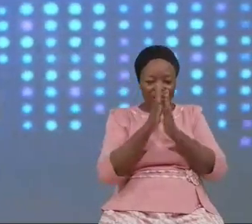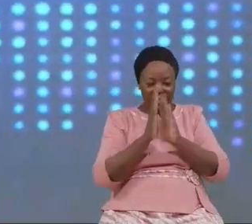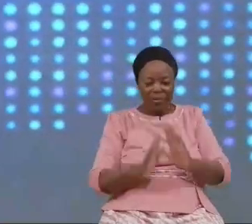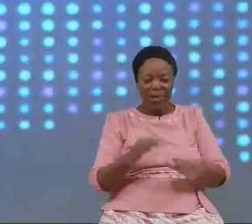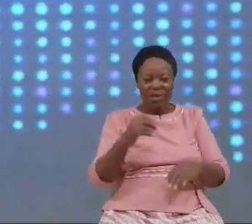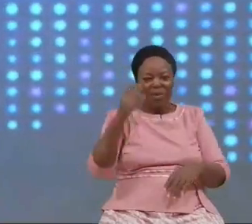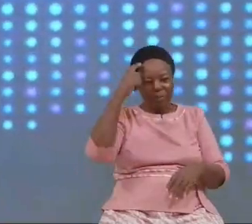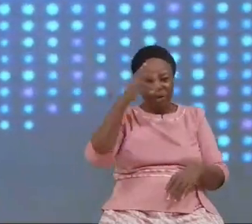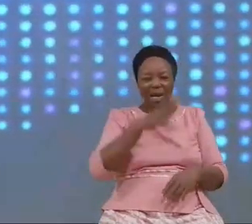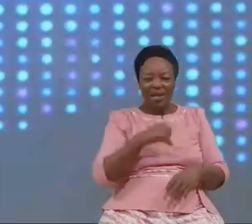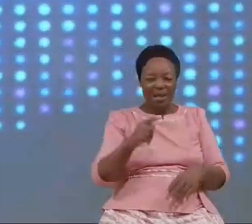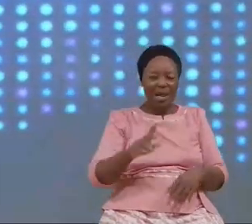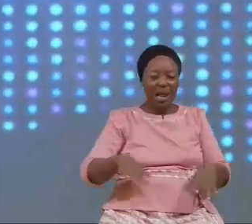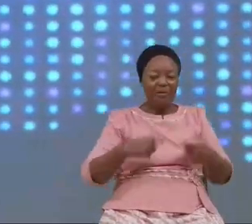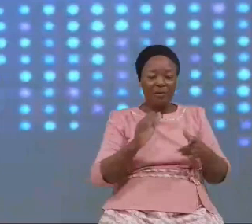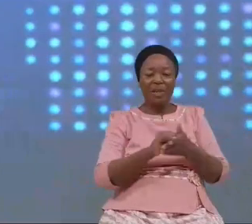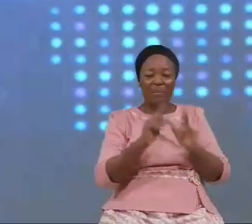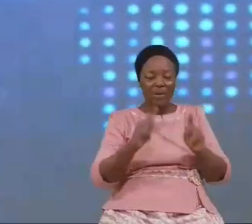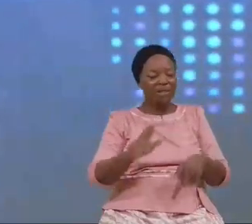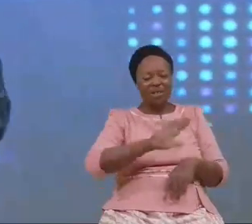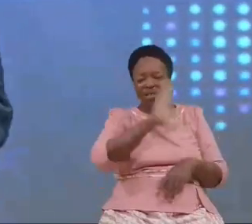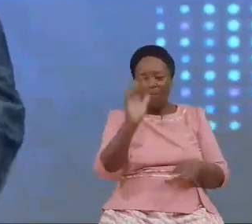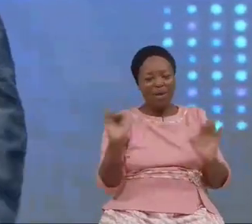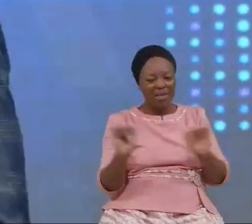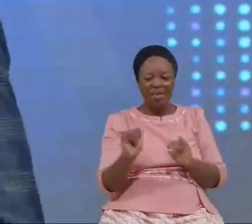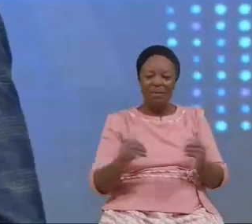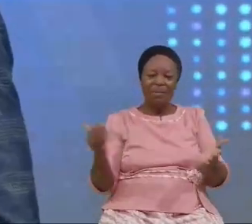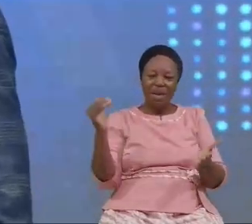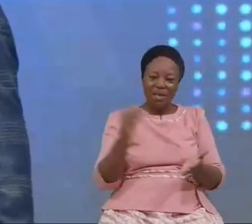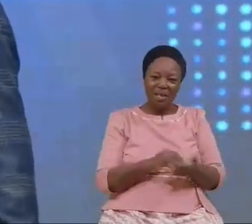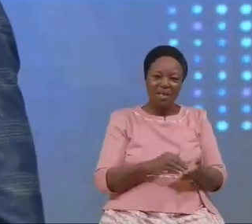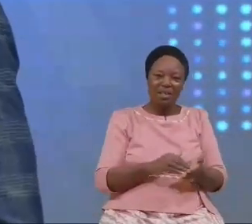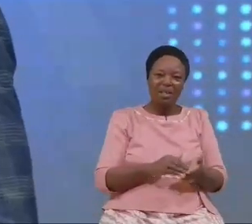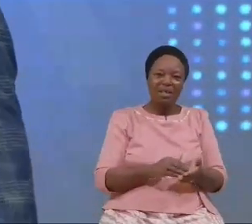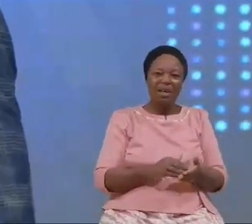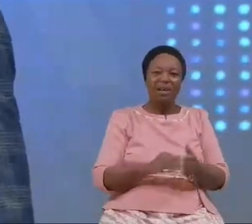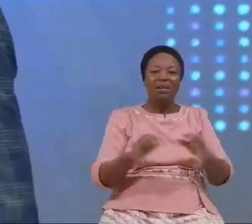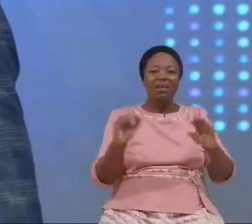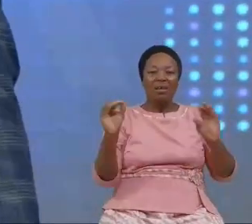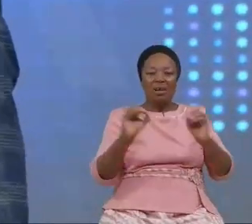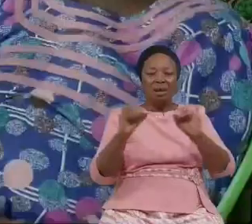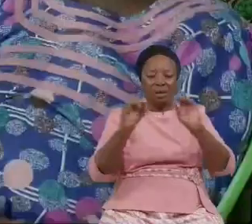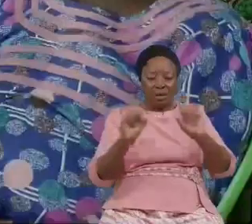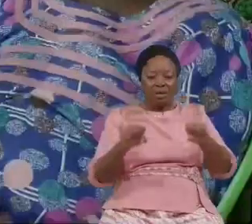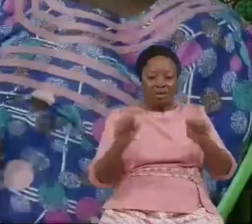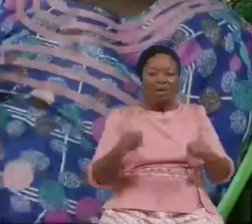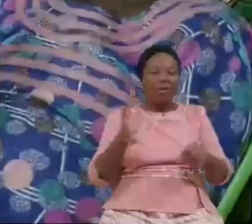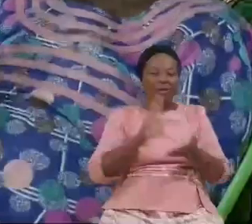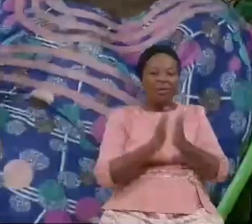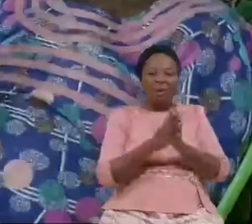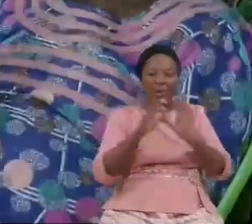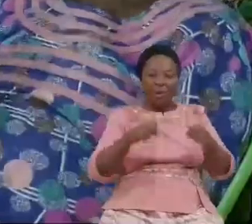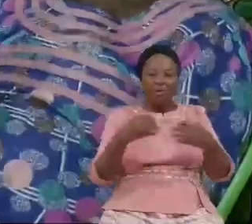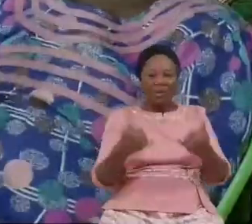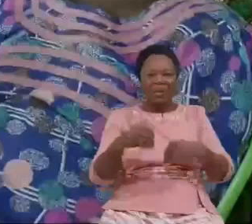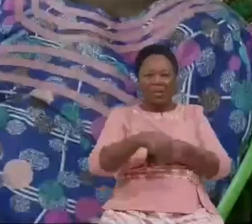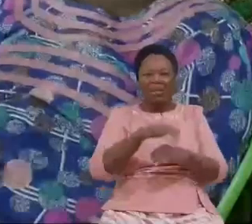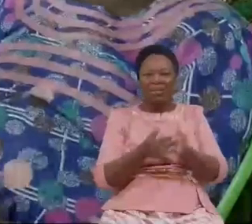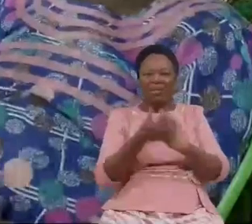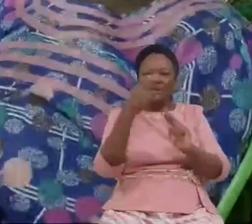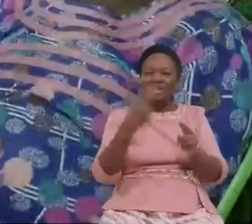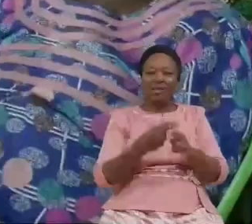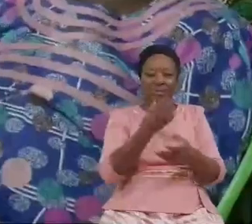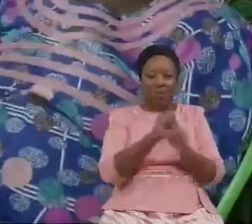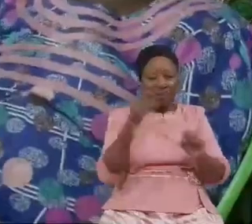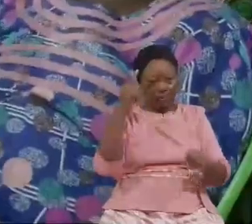n'était plus jamais la même les impossibilités seront possibles ce soir le salut